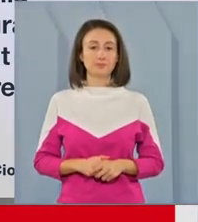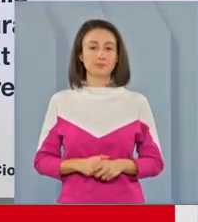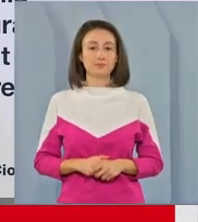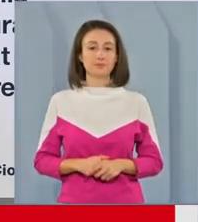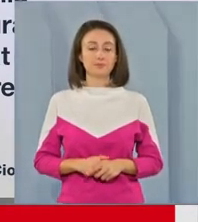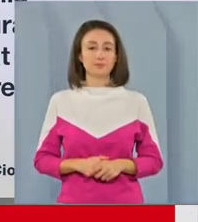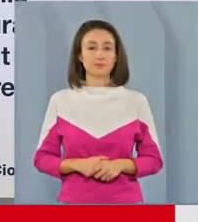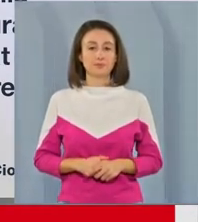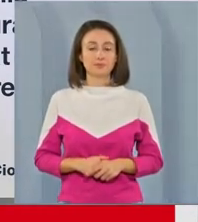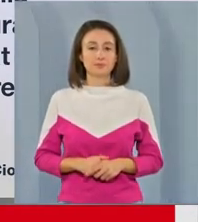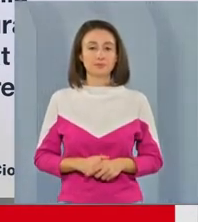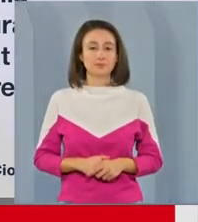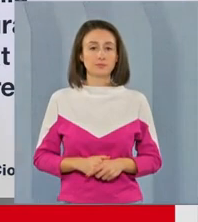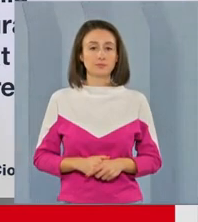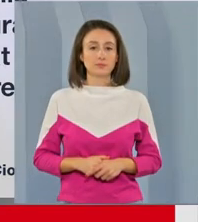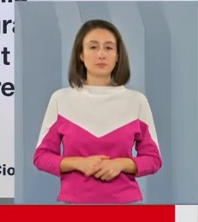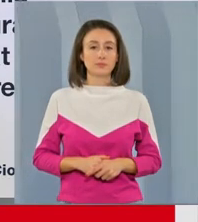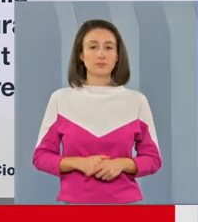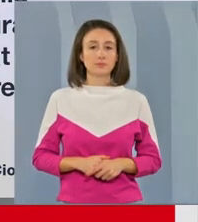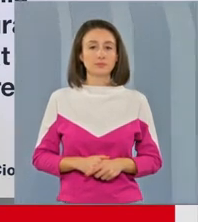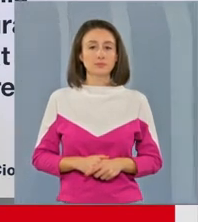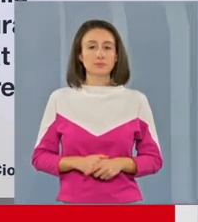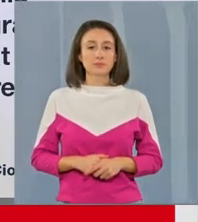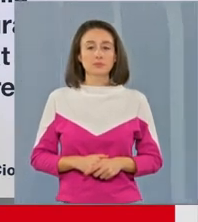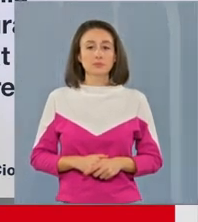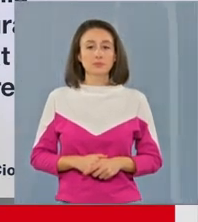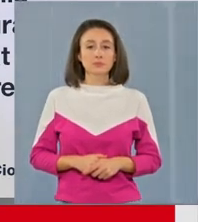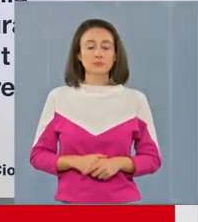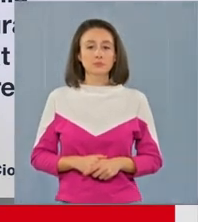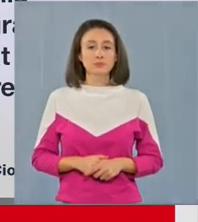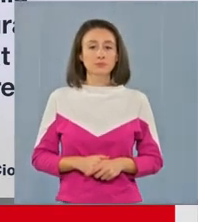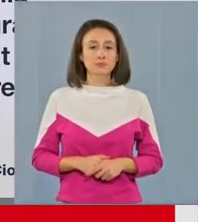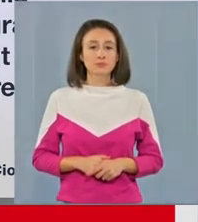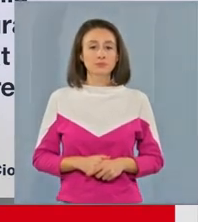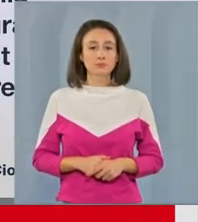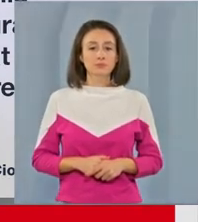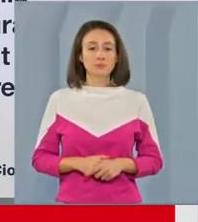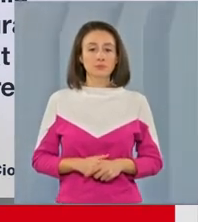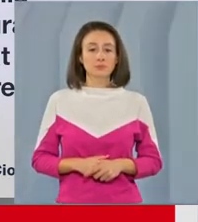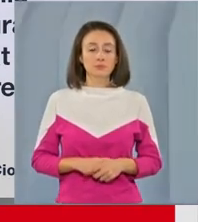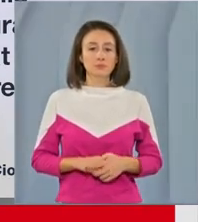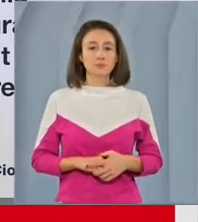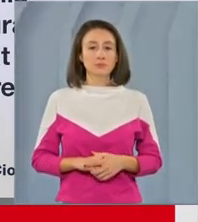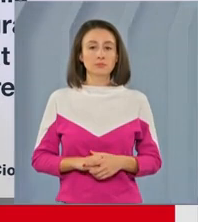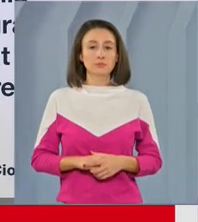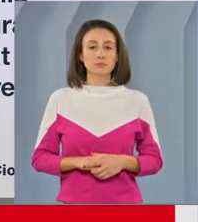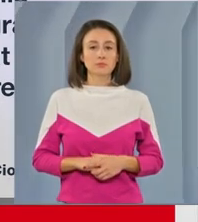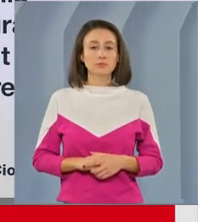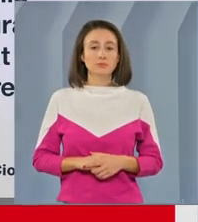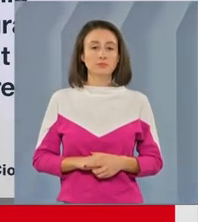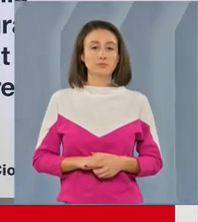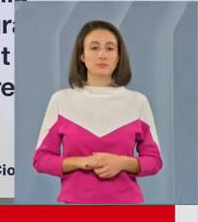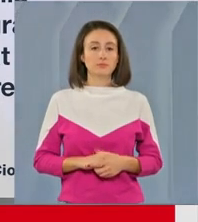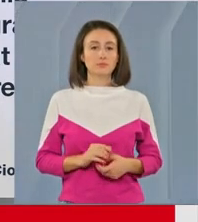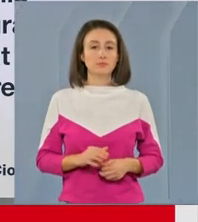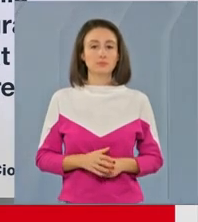încât inițiativele toxice ale unor afiliați ai grupului UDMR să fie respinse de urgență la nivel legislativ. Astfel de